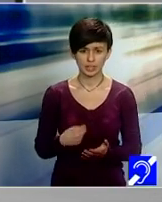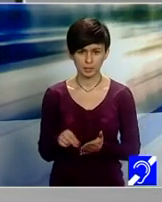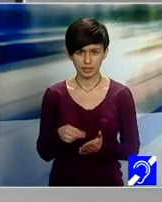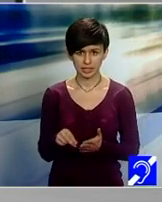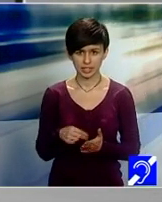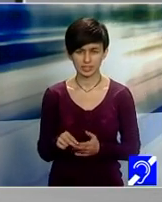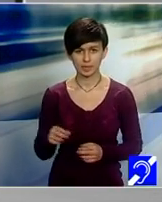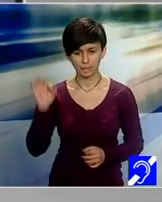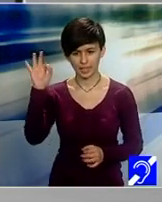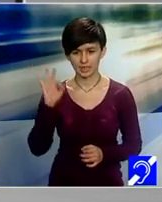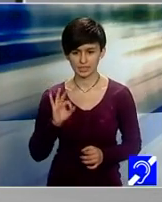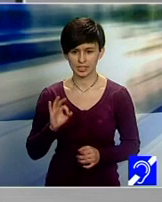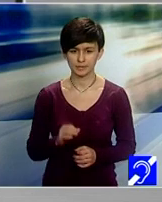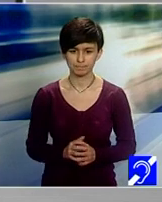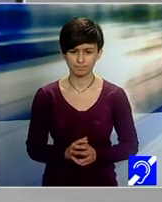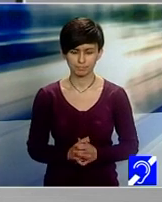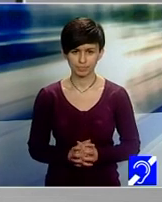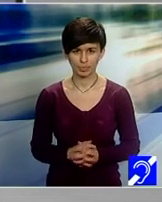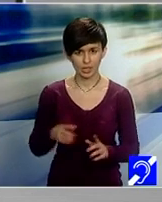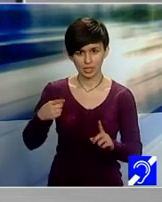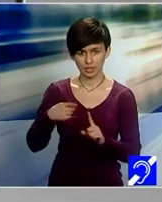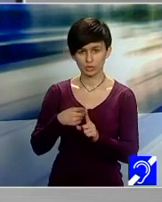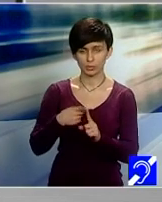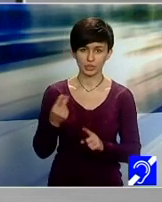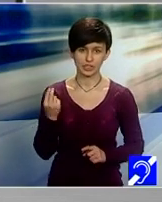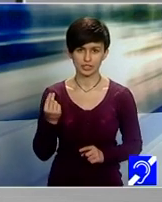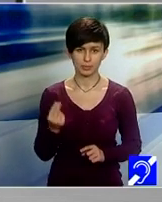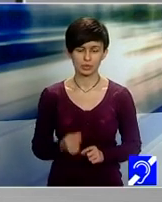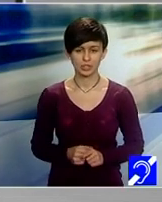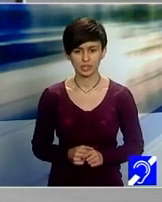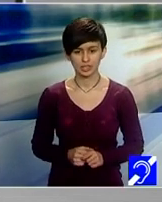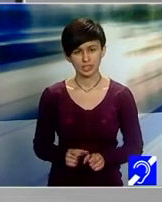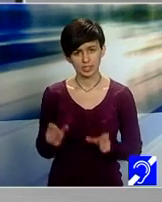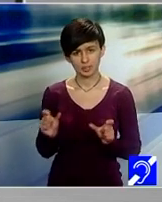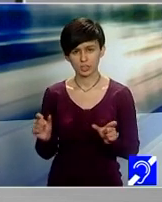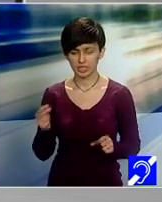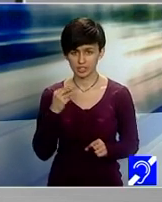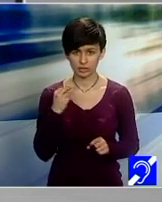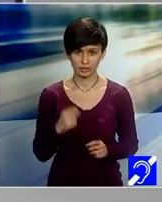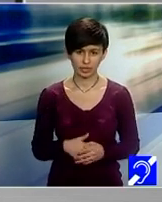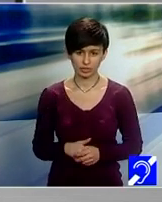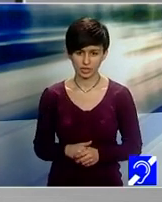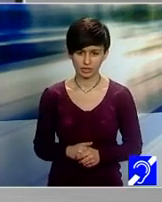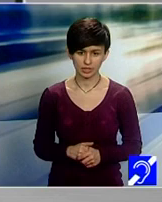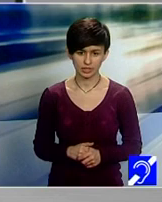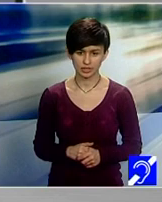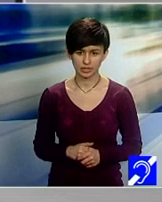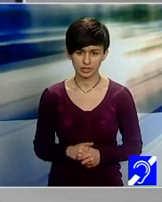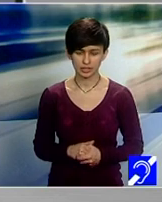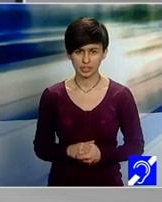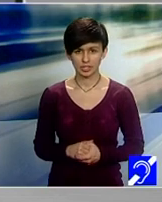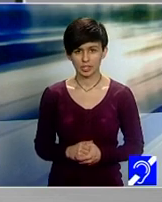legii este clar un scop bun, de protecție a consumatorilor. Până aici putem spune că sună foarte